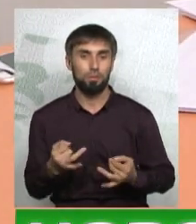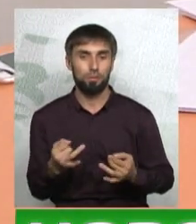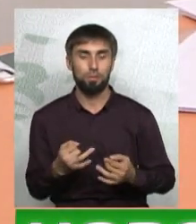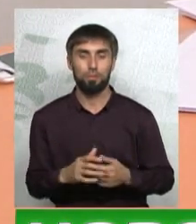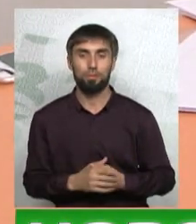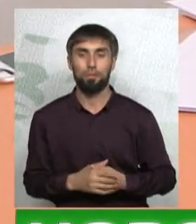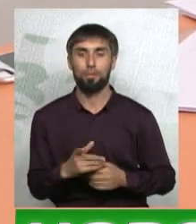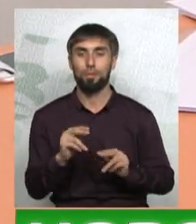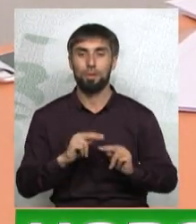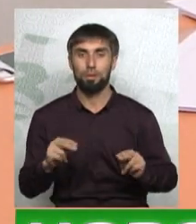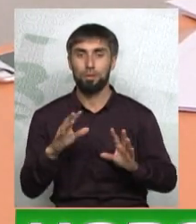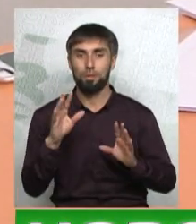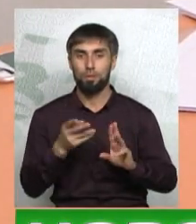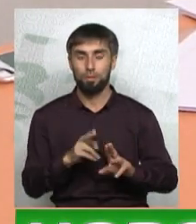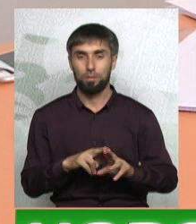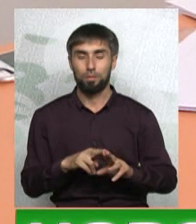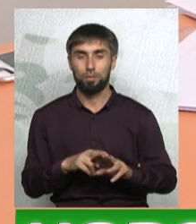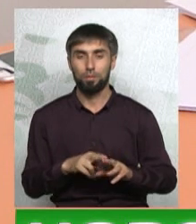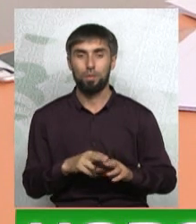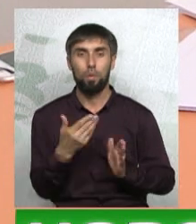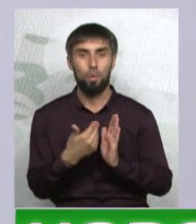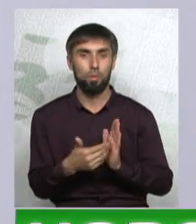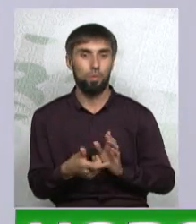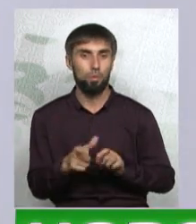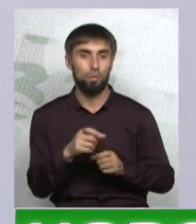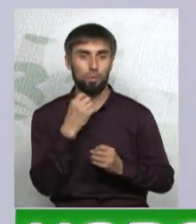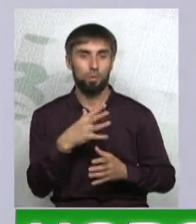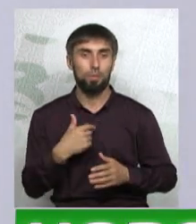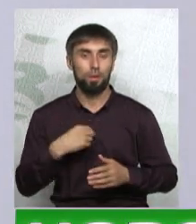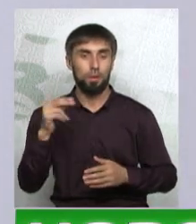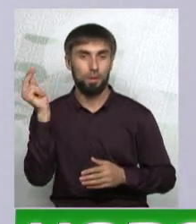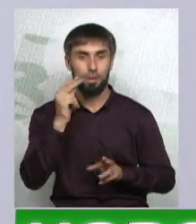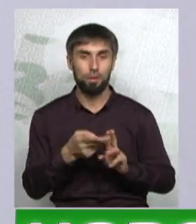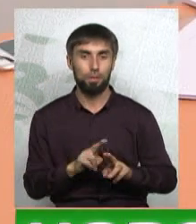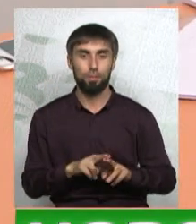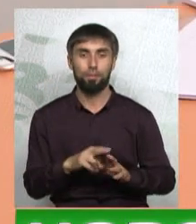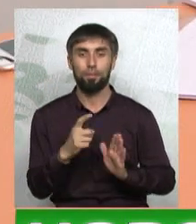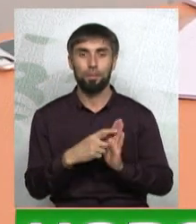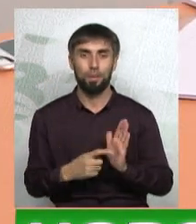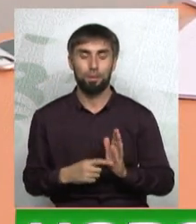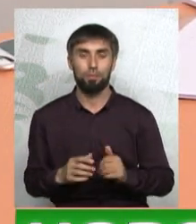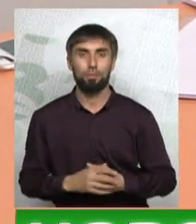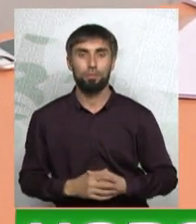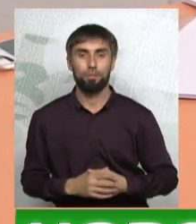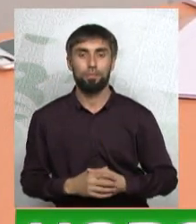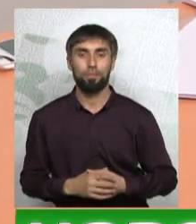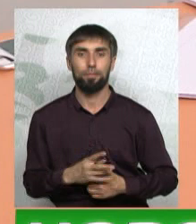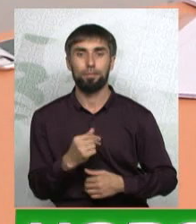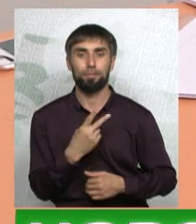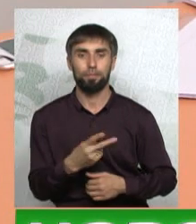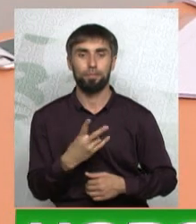Это преподаватель все это объясняет хорошо. Мы изучали это делимости на 2,